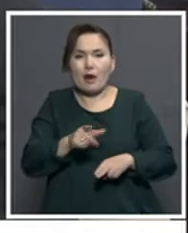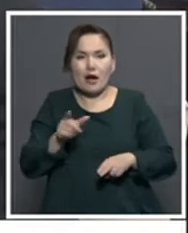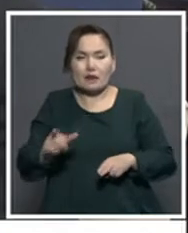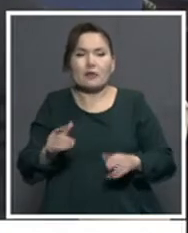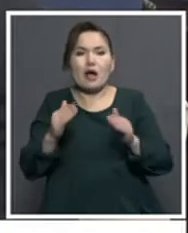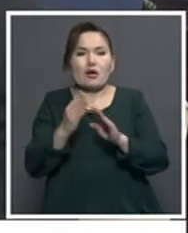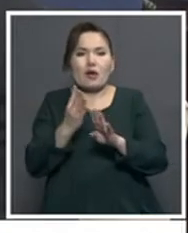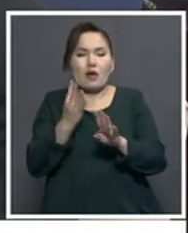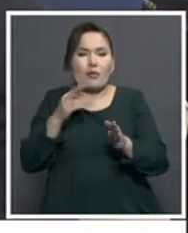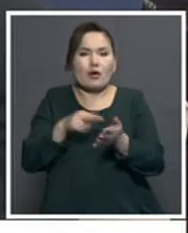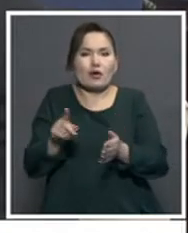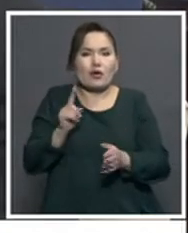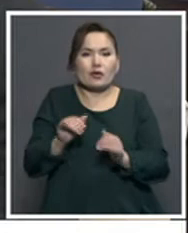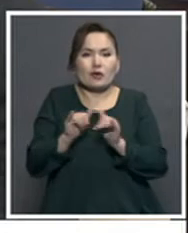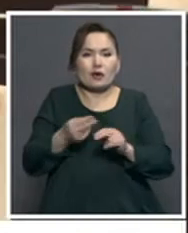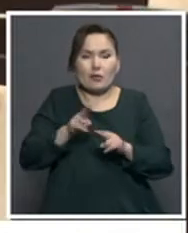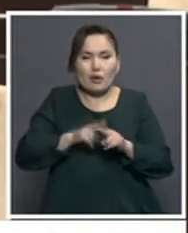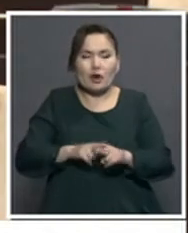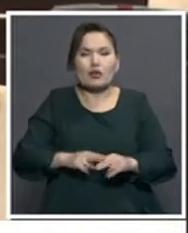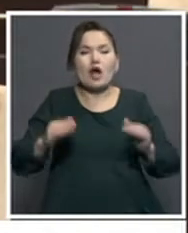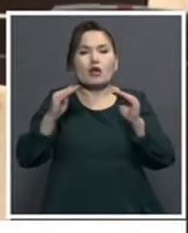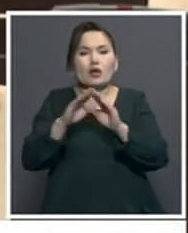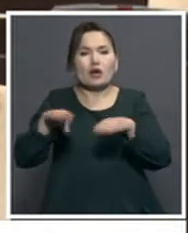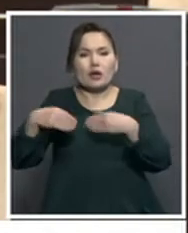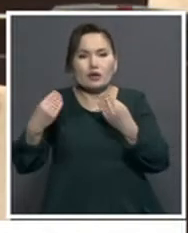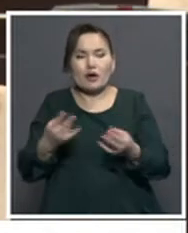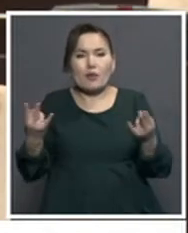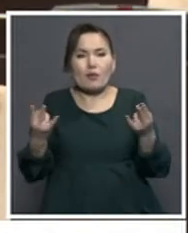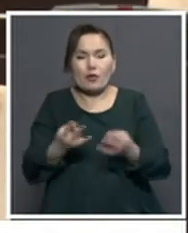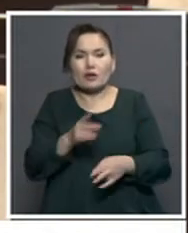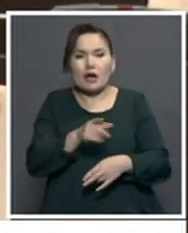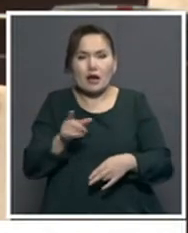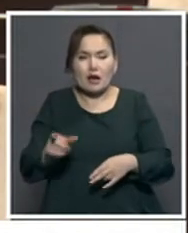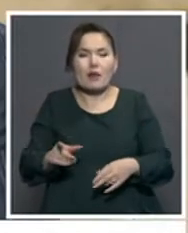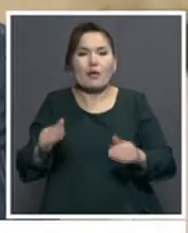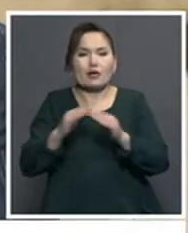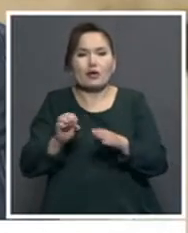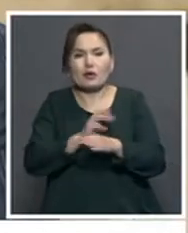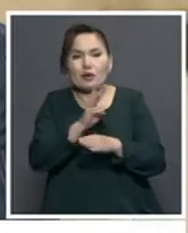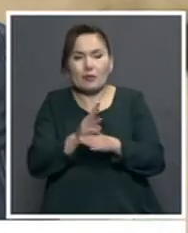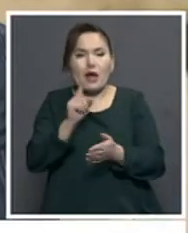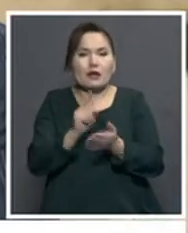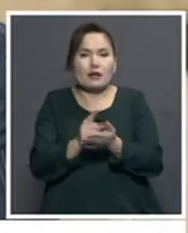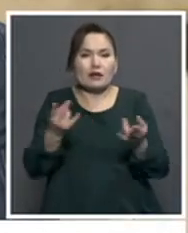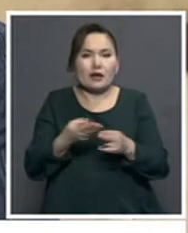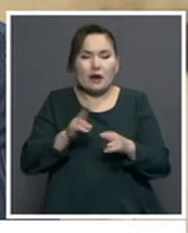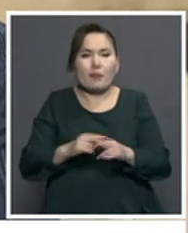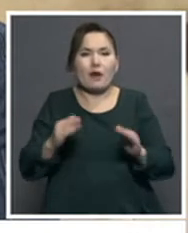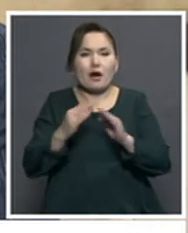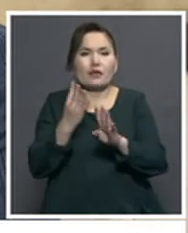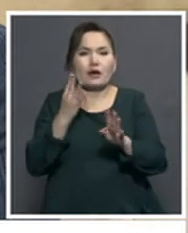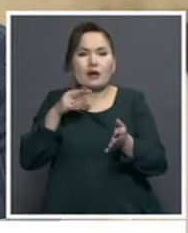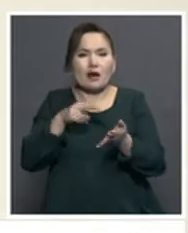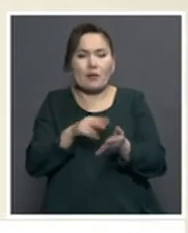барады. Сенатор Андрей Лукин тұрғын үйдің бөлінуі мен мұқтаж азаматтарға қатысты үкіметтен нақты ақпарат беруді сұрады. Баспана кезегінде тұрғандар